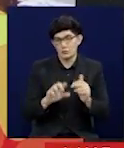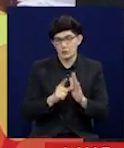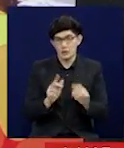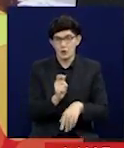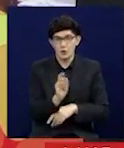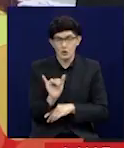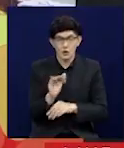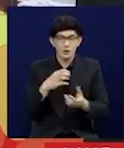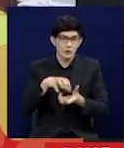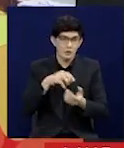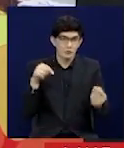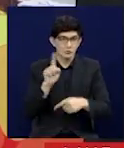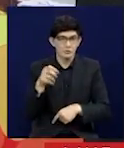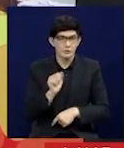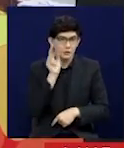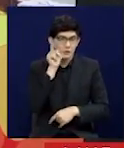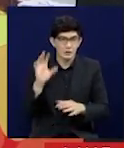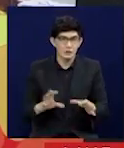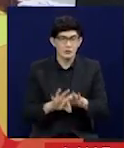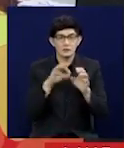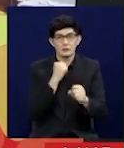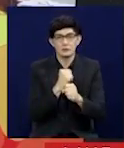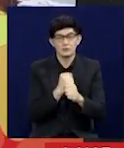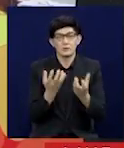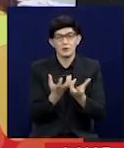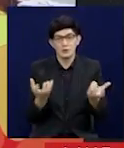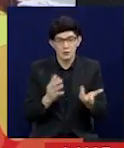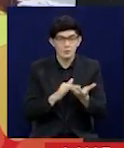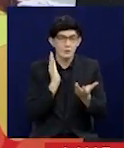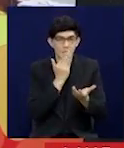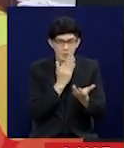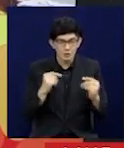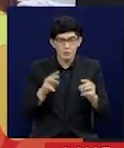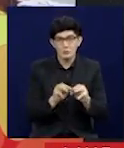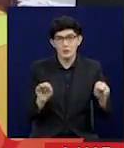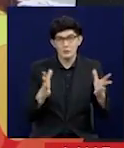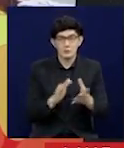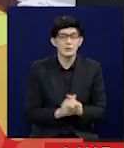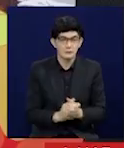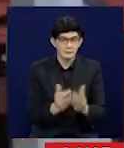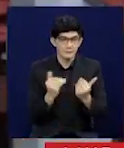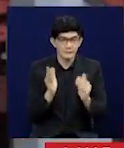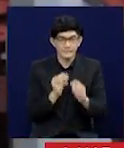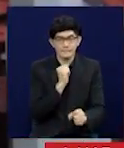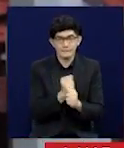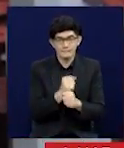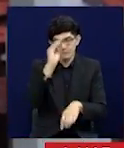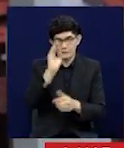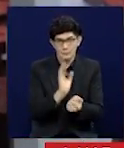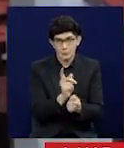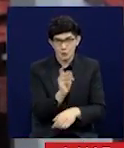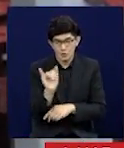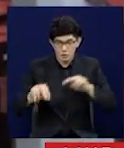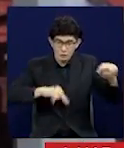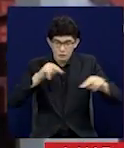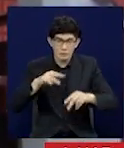และยาเปิดเผยกับ Spring News ถึงความคืบหน้าในการดำเนินคดีกับผลิตภัณฑ์เครื่องสำอางที่ไร้มาตรฐานหลังจากที่เจ้าหน้าที่ตำรวจกับอย.เข้าไปตรวจส